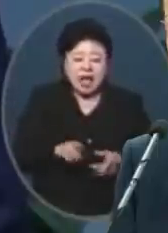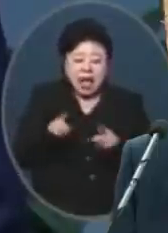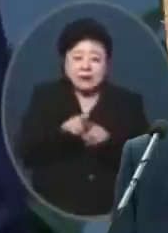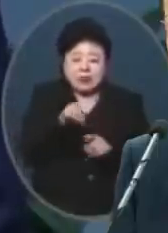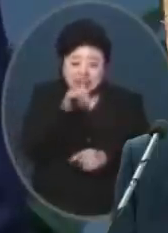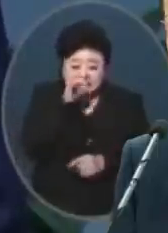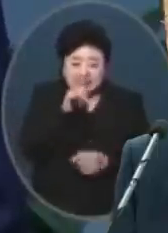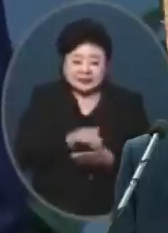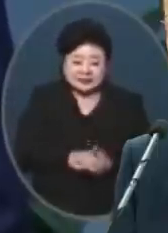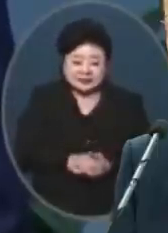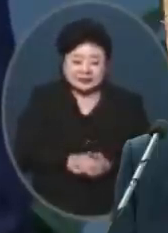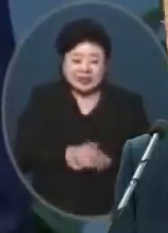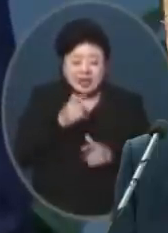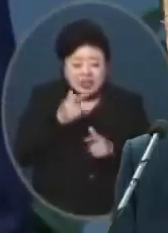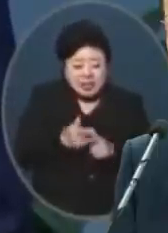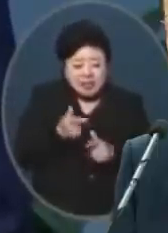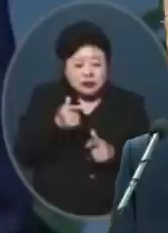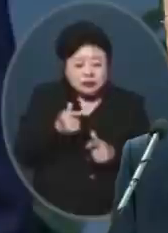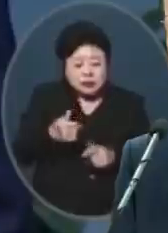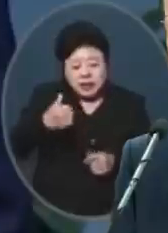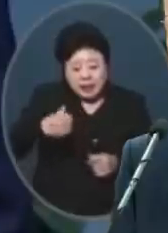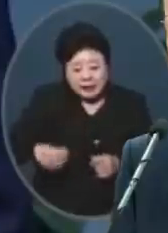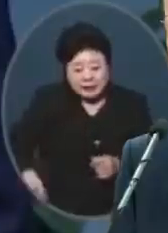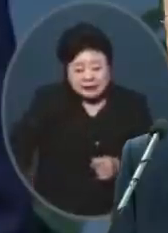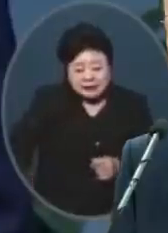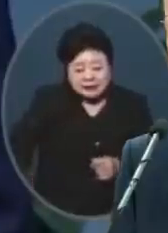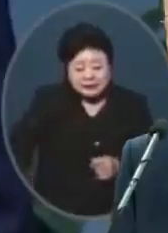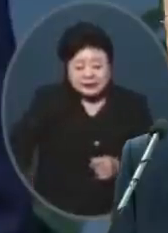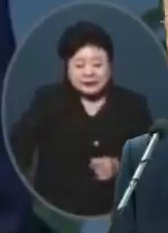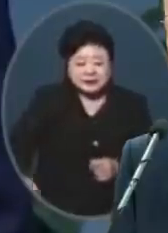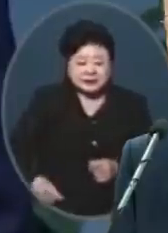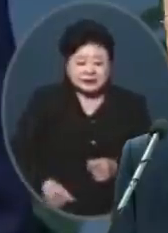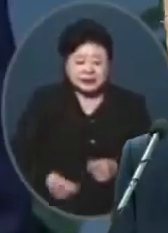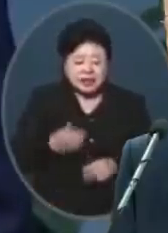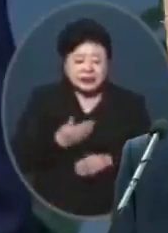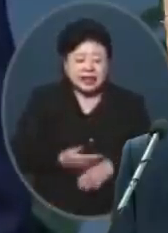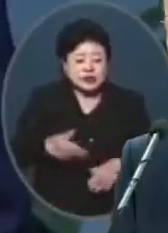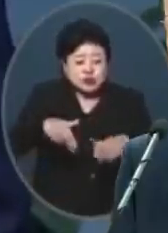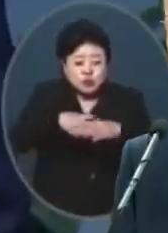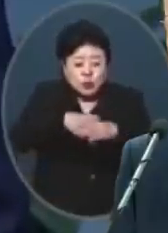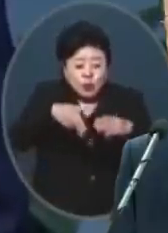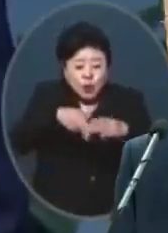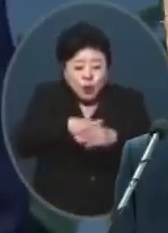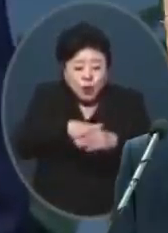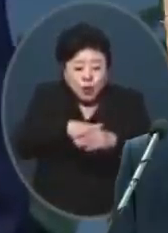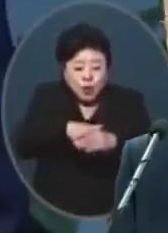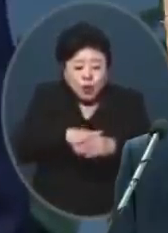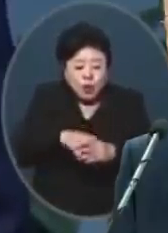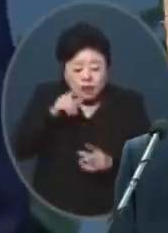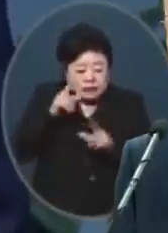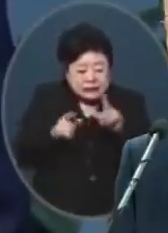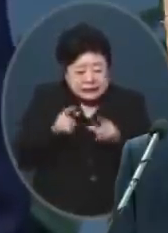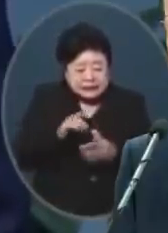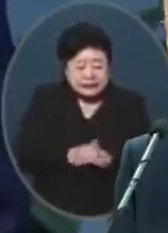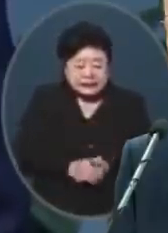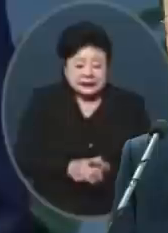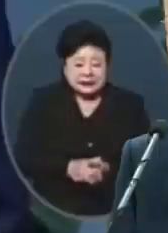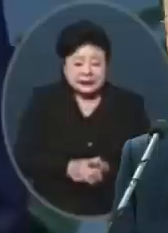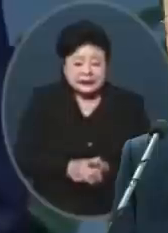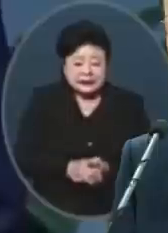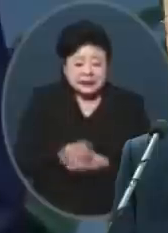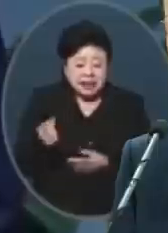것입니다 예수가 아닌 다른 어떠한 종교나 의식을